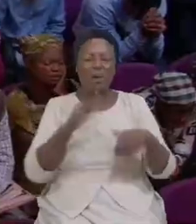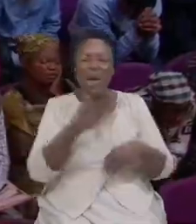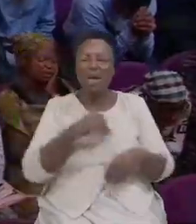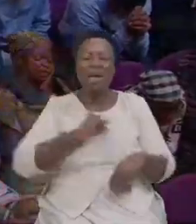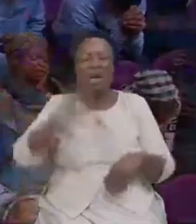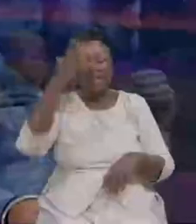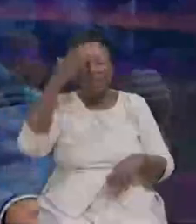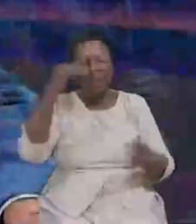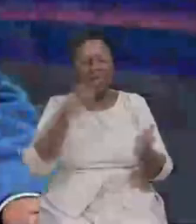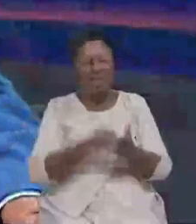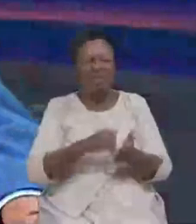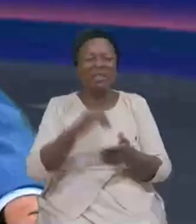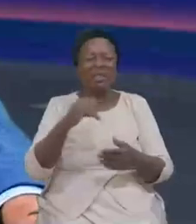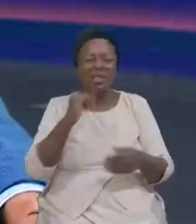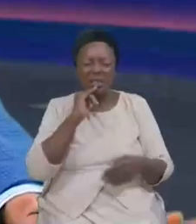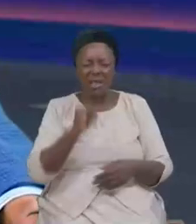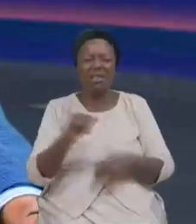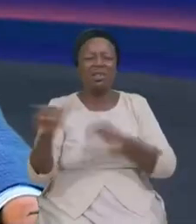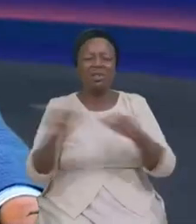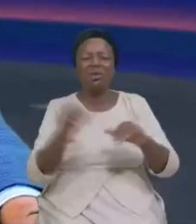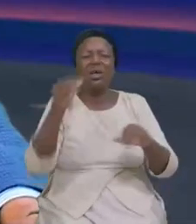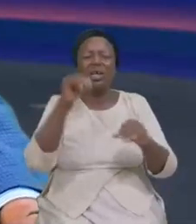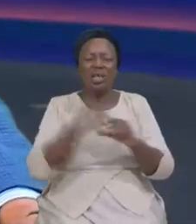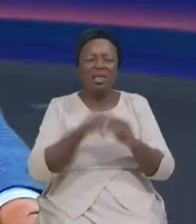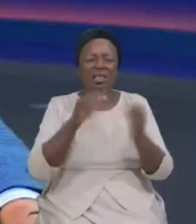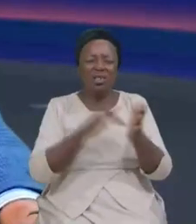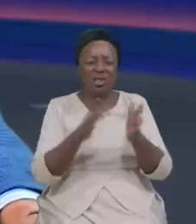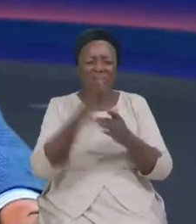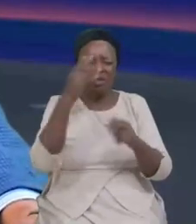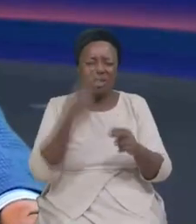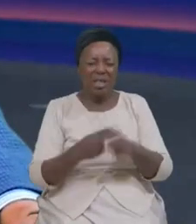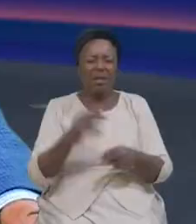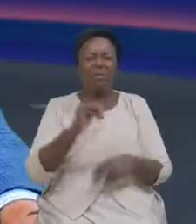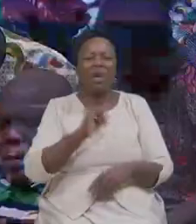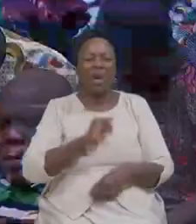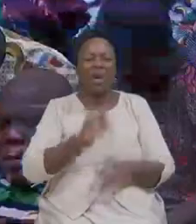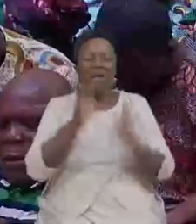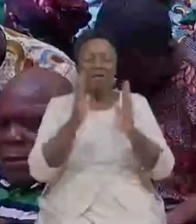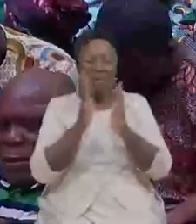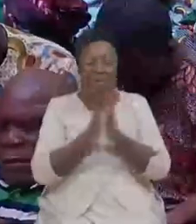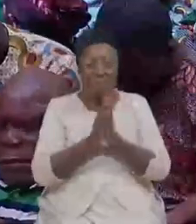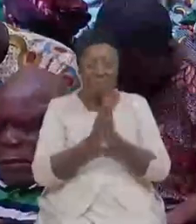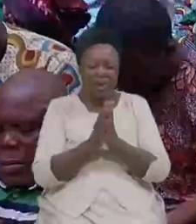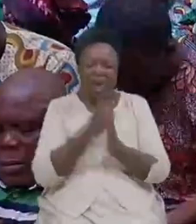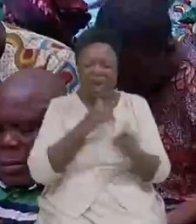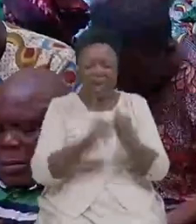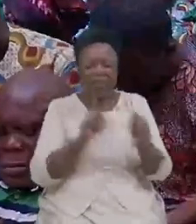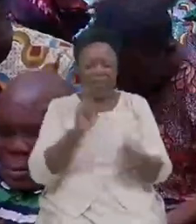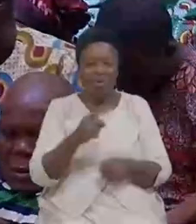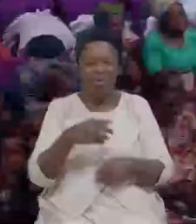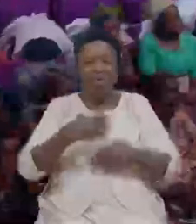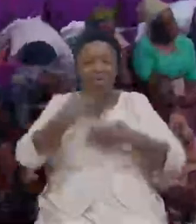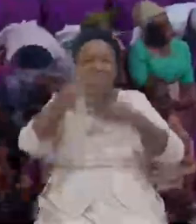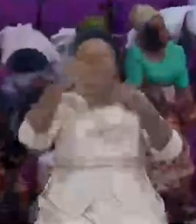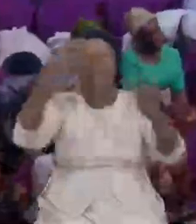fait. Au nom de Jésus, j'ai prié. Et tout le monde crie